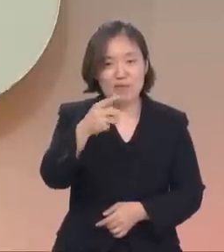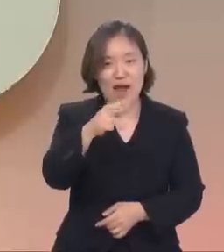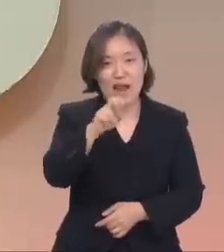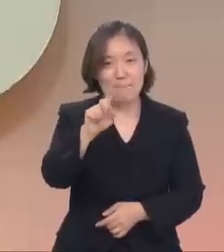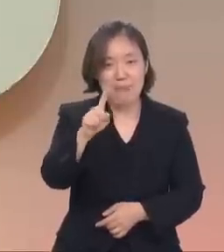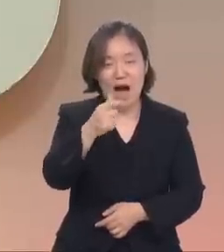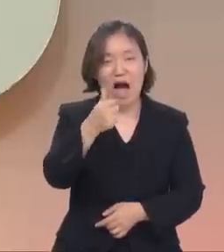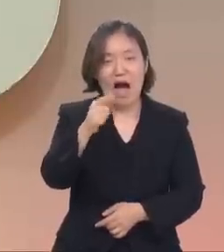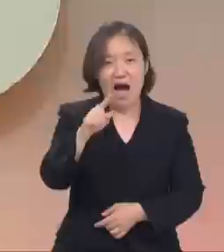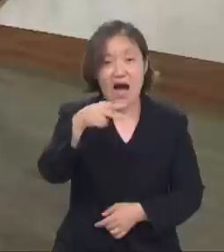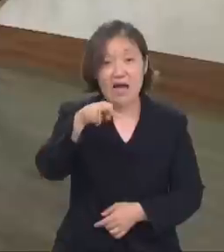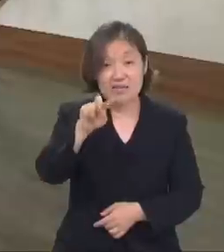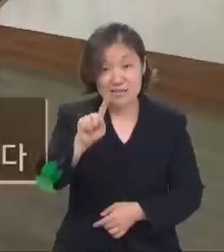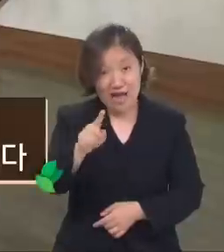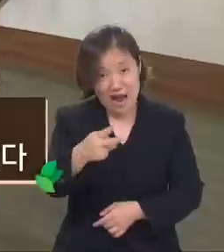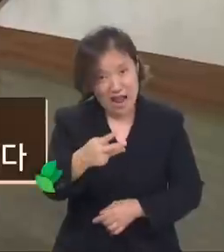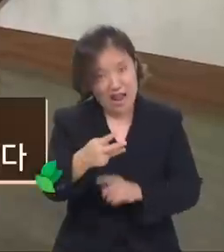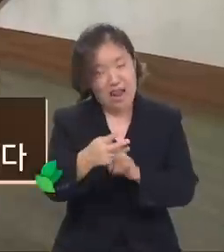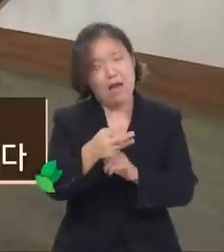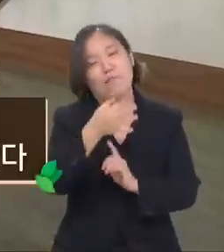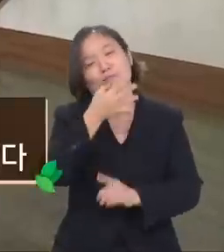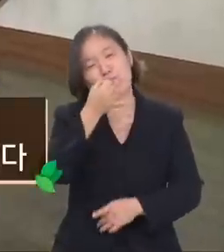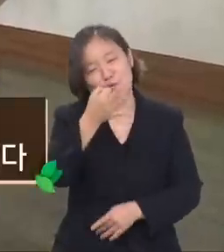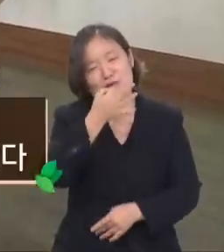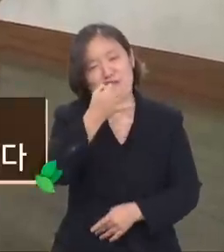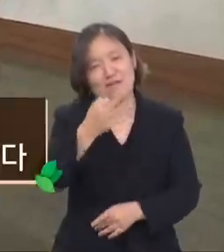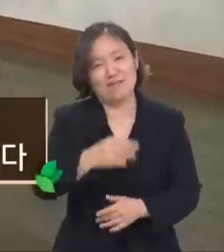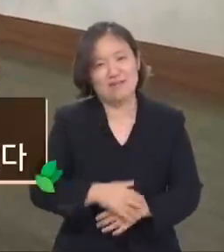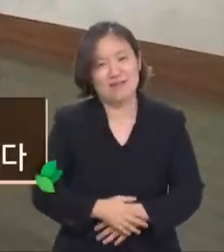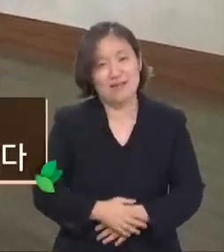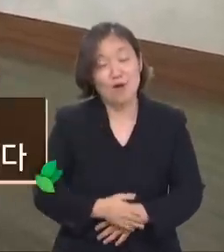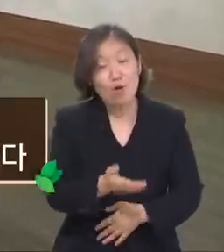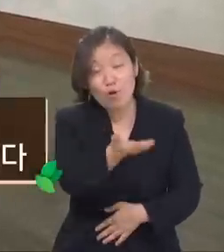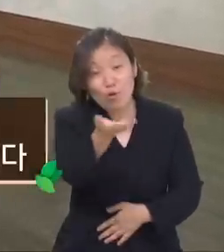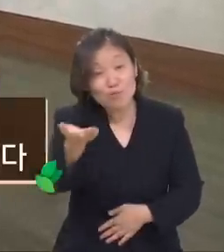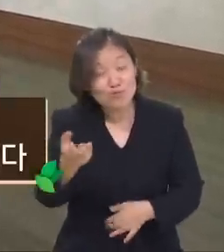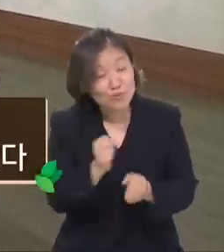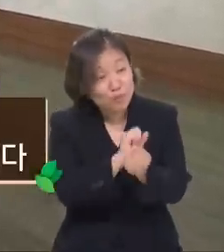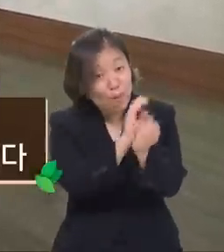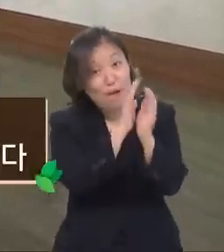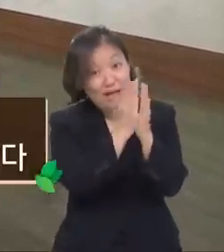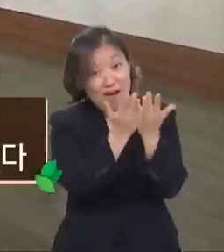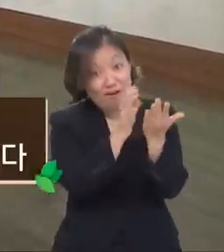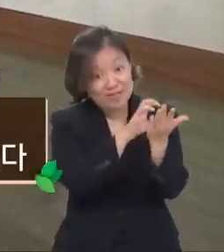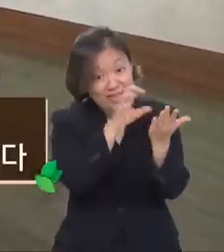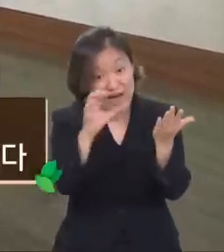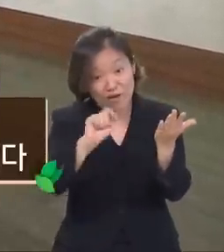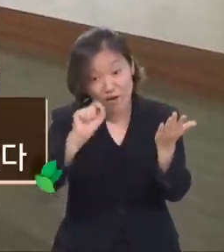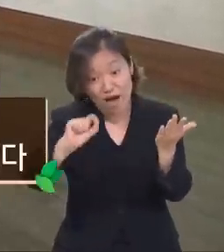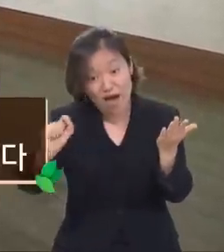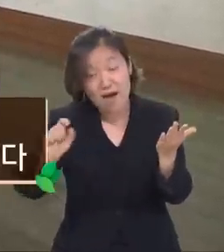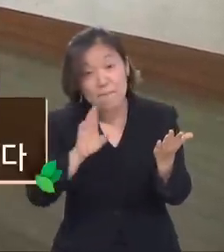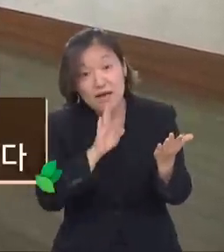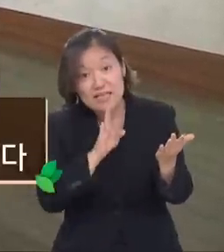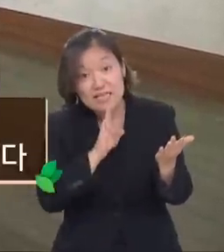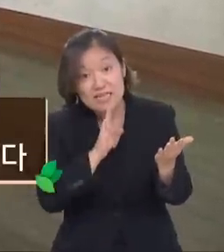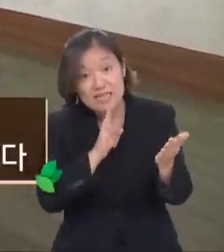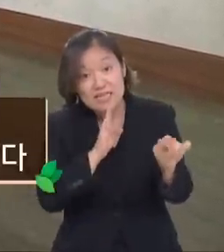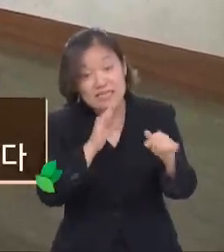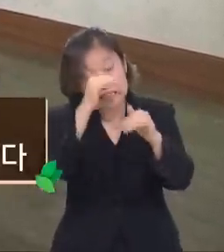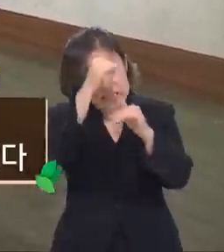합니다 우리 부처님들 중에 법화경 사경 하시는 분들 많죠 법화경이